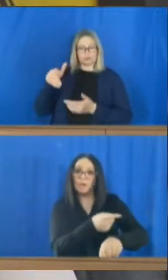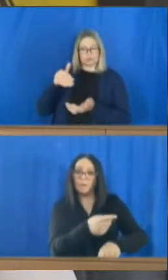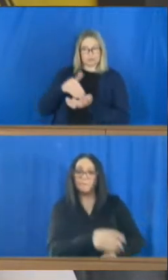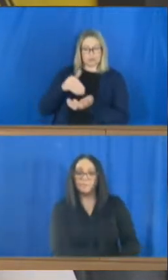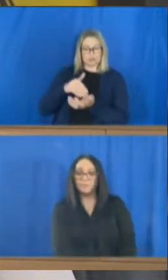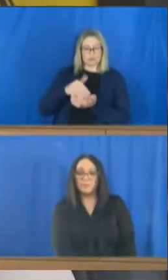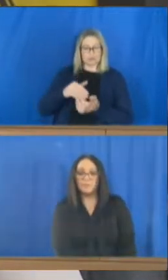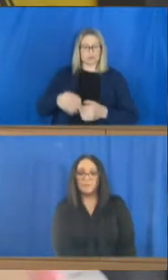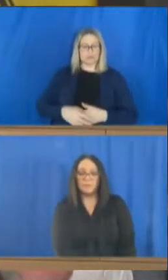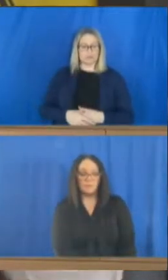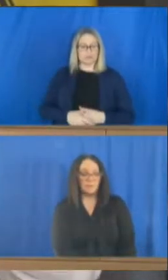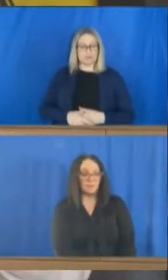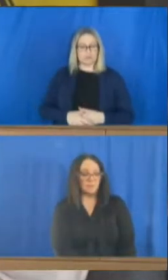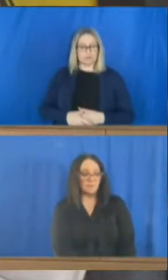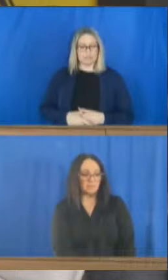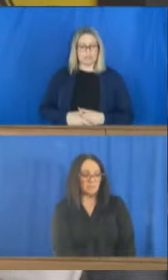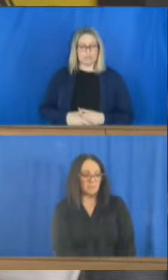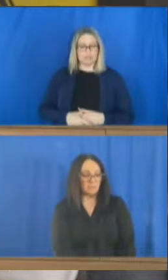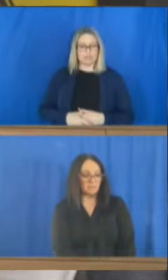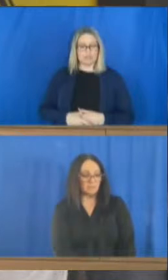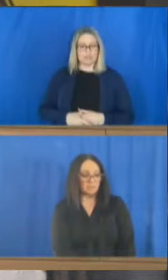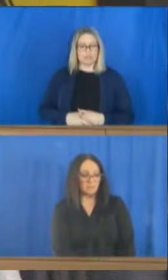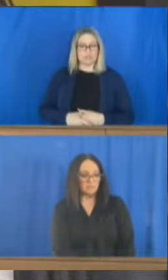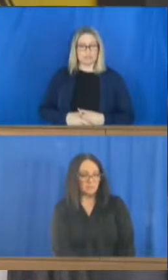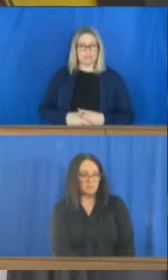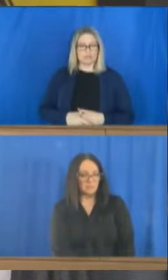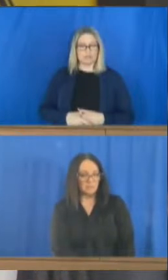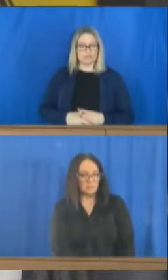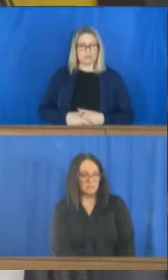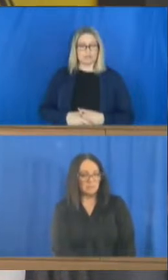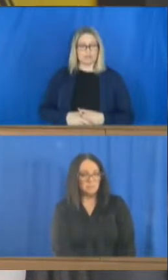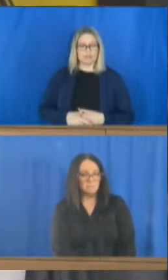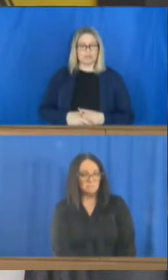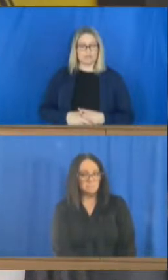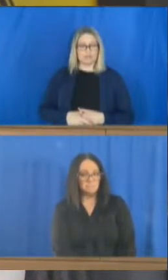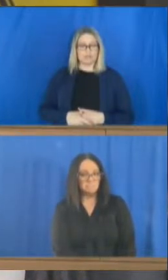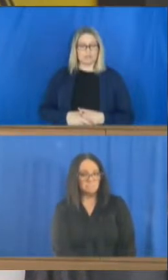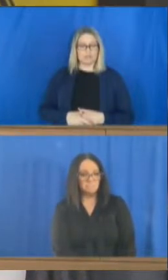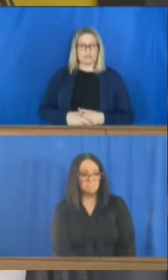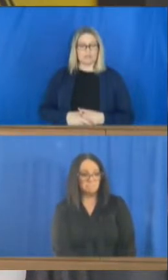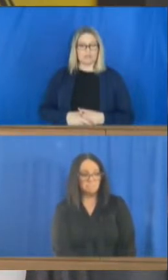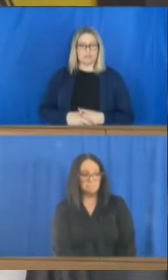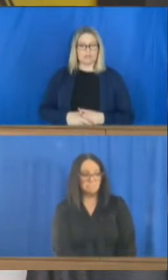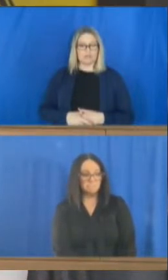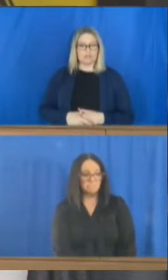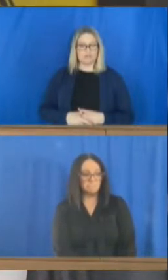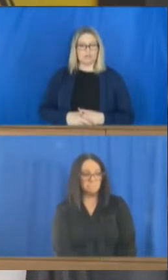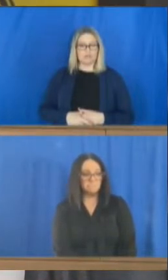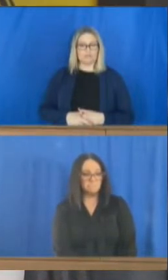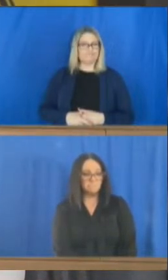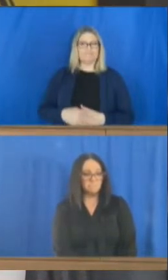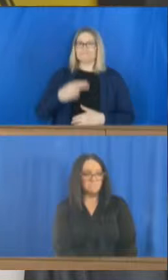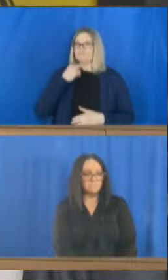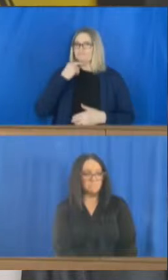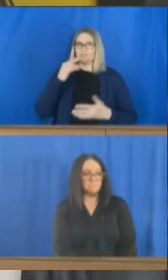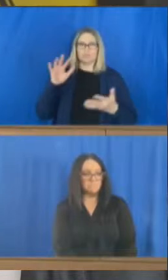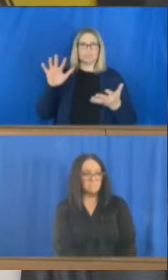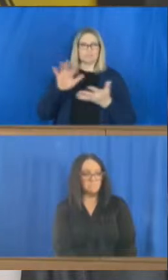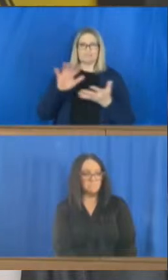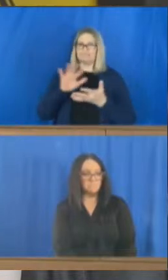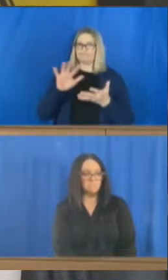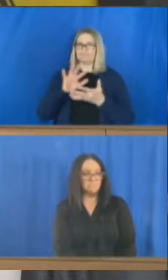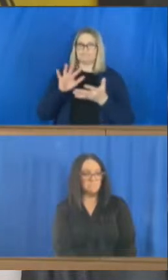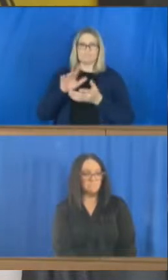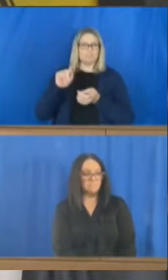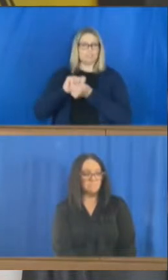Vraiment quelque chose qu'on donne la considération. Les conversations, les discussions que j'ai avec mes collègues, les autres médecins hygiénistes